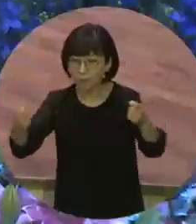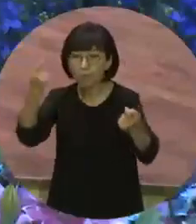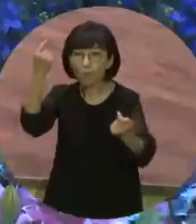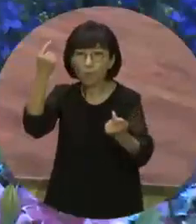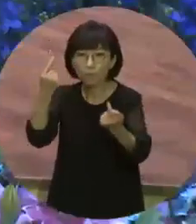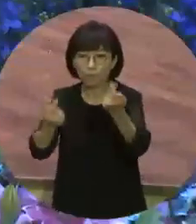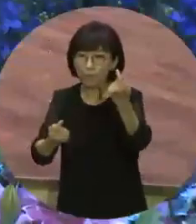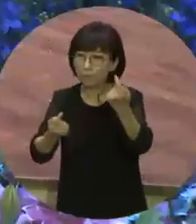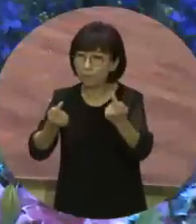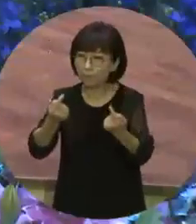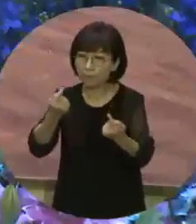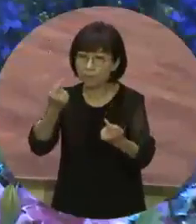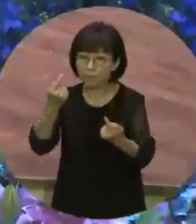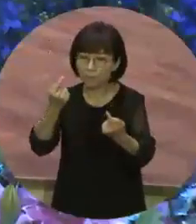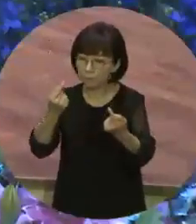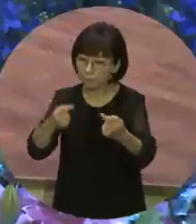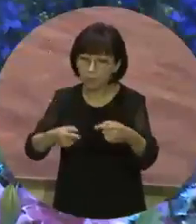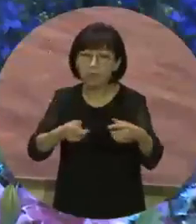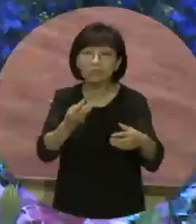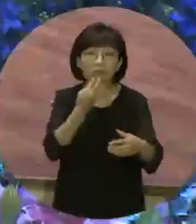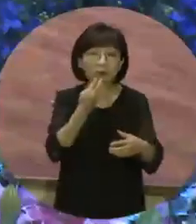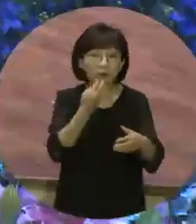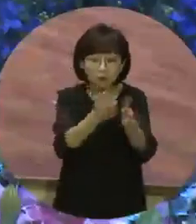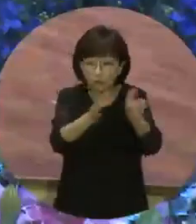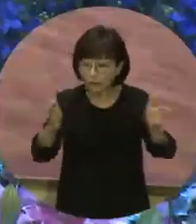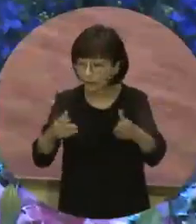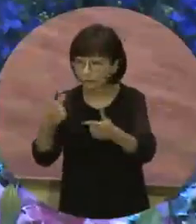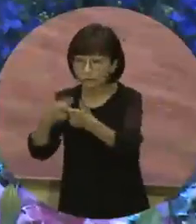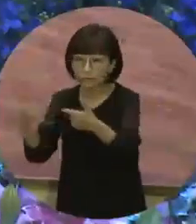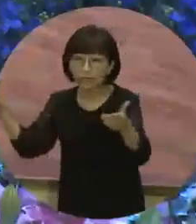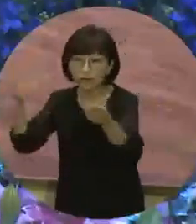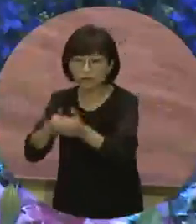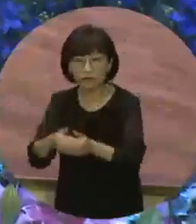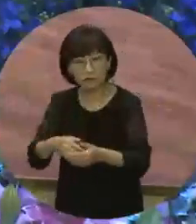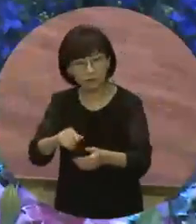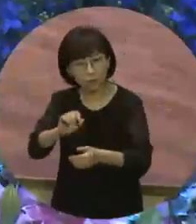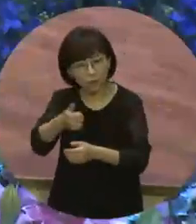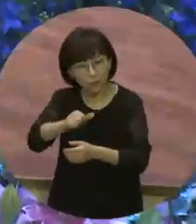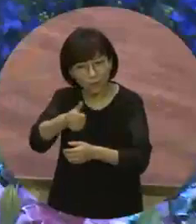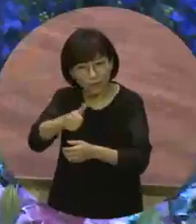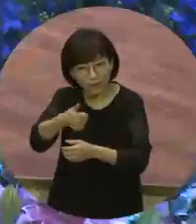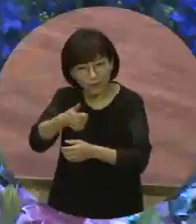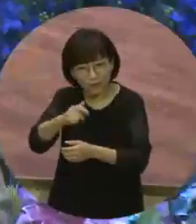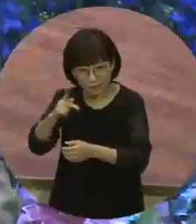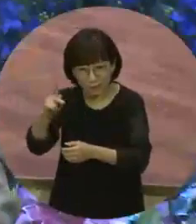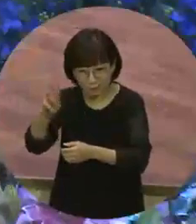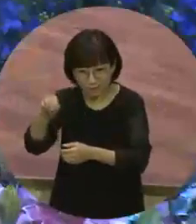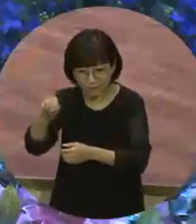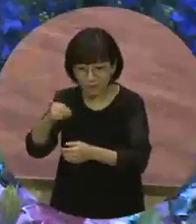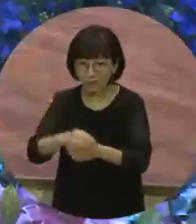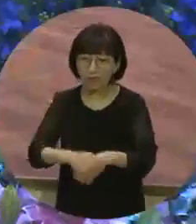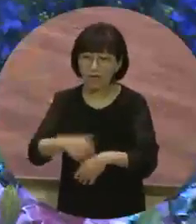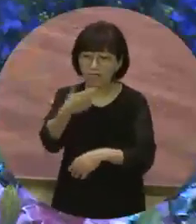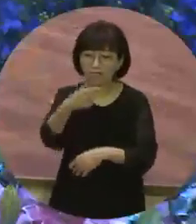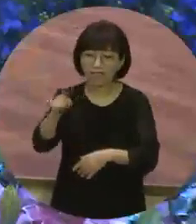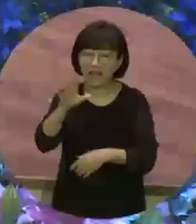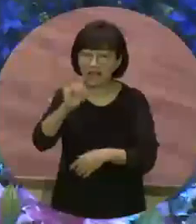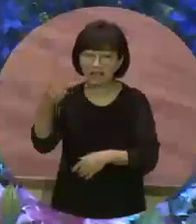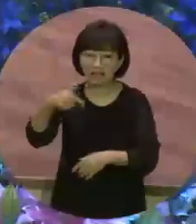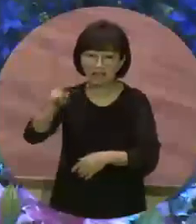부산은 500km밖에 안 되잖아요. 6,600km. 제가 거기 가봤는데요. 나일강이 끝도